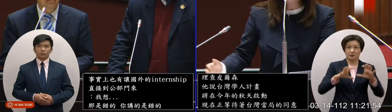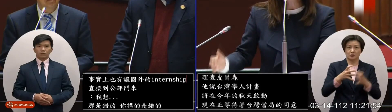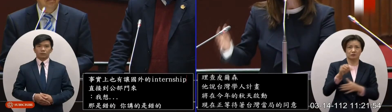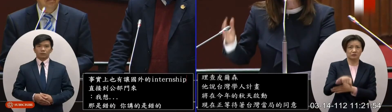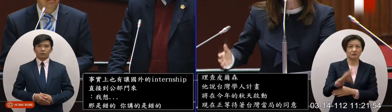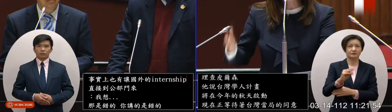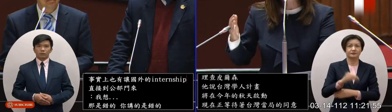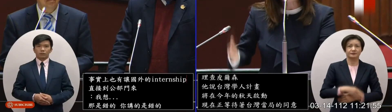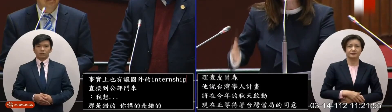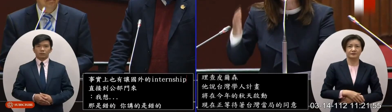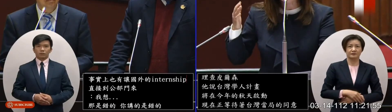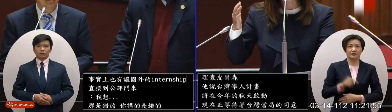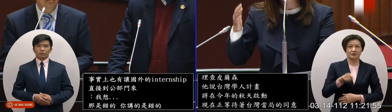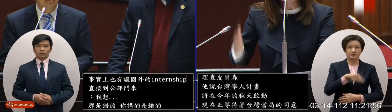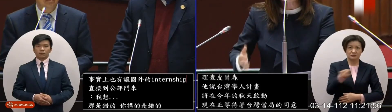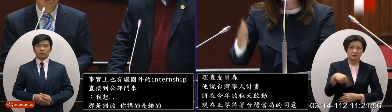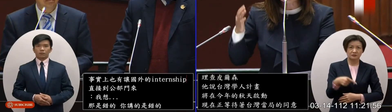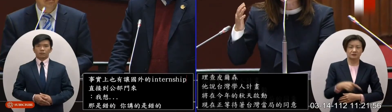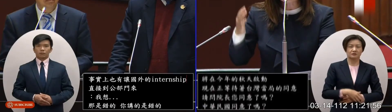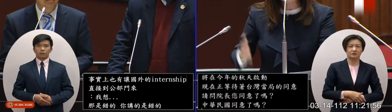主导台湾学人计划的推手是西太平洋学人计划的执行主任理查·皮尔森，他说台湾学人计划将在今年的秋天启动，现在正等待着台湾当局的同意。请问院长，您同意了吗？中华民国同意了吗？